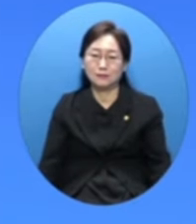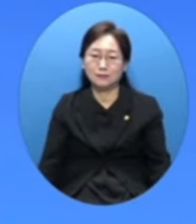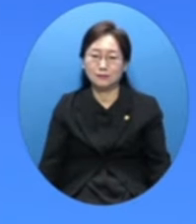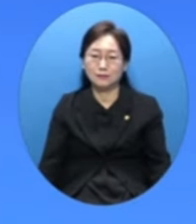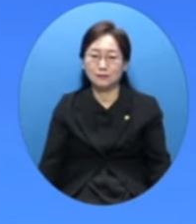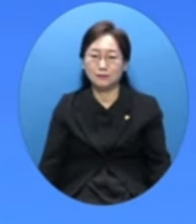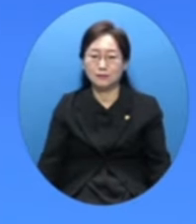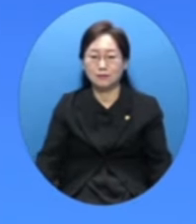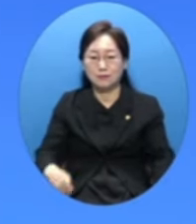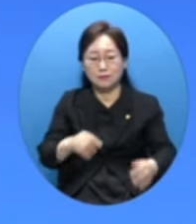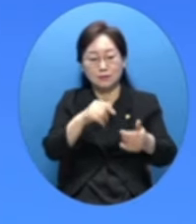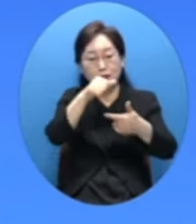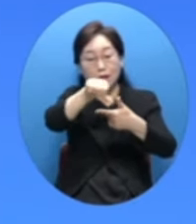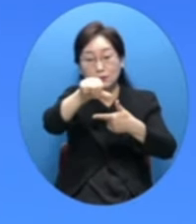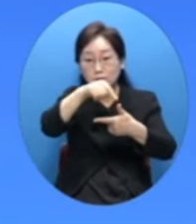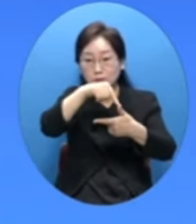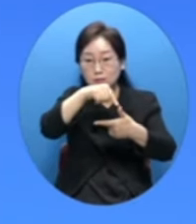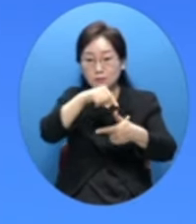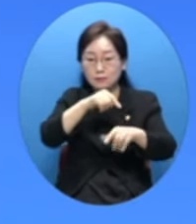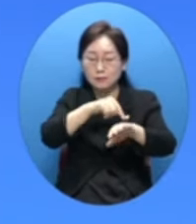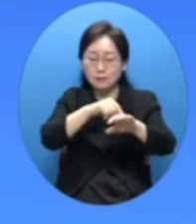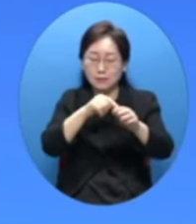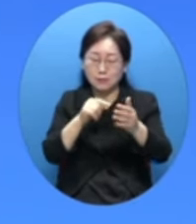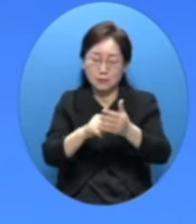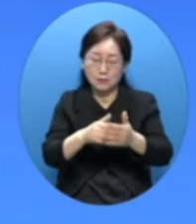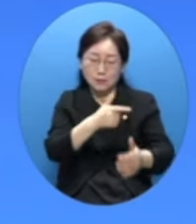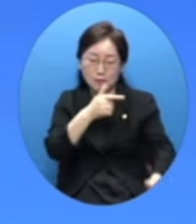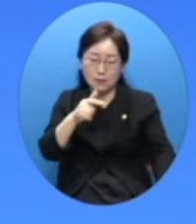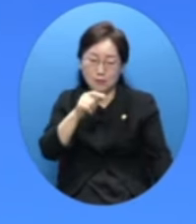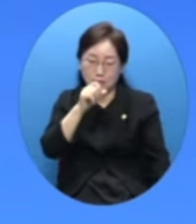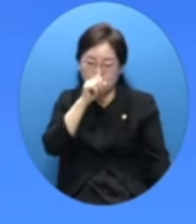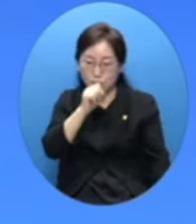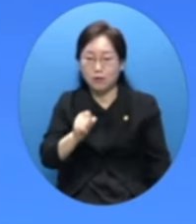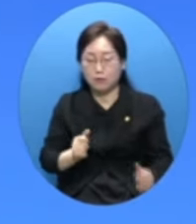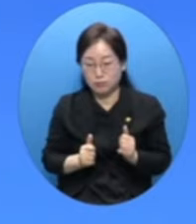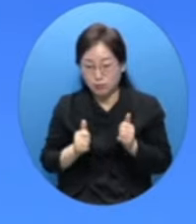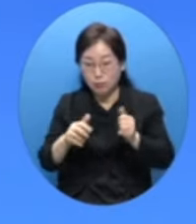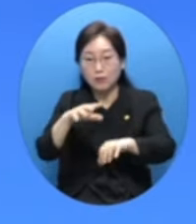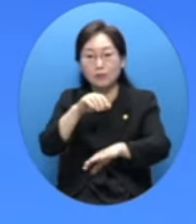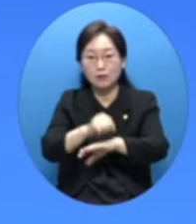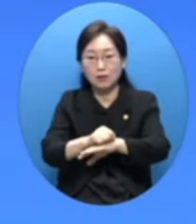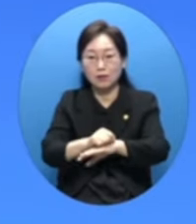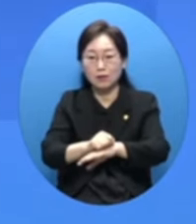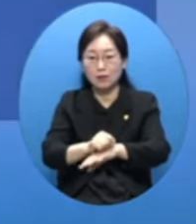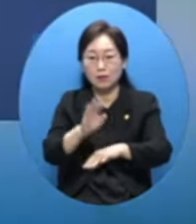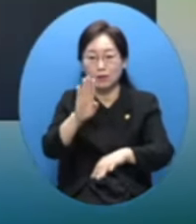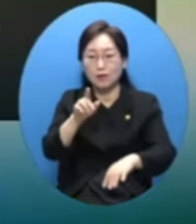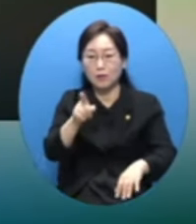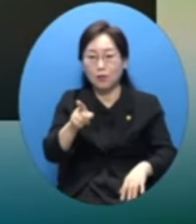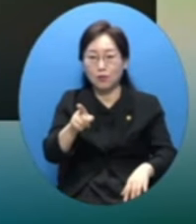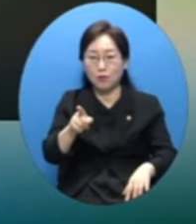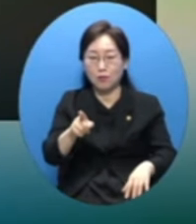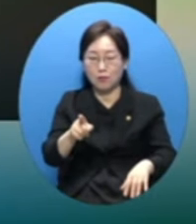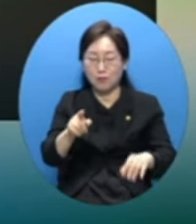아이의 마음이 너무 참 착하고 성실한 아이인데 버클리 대학을 나와가지고